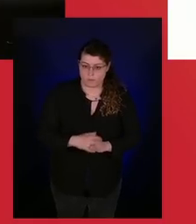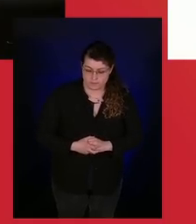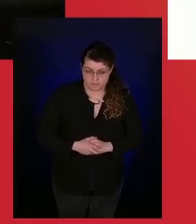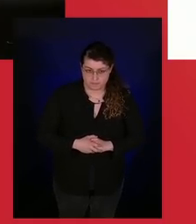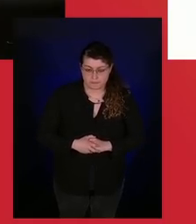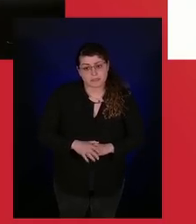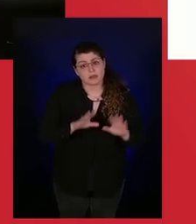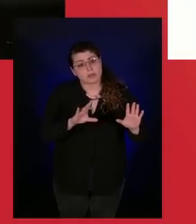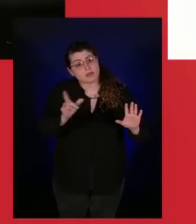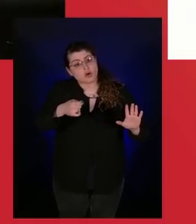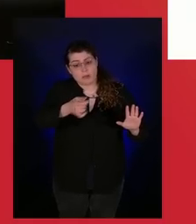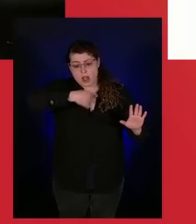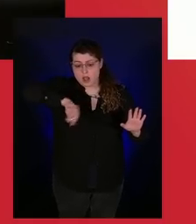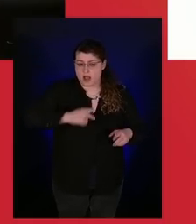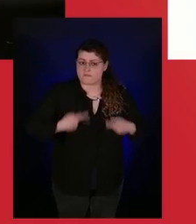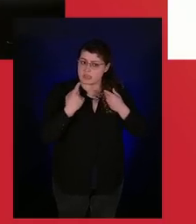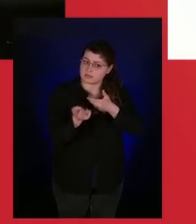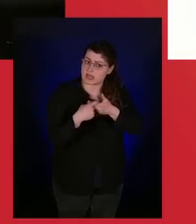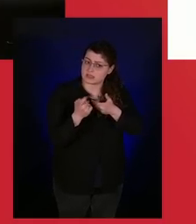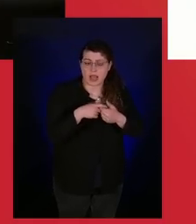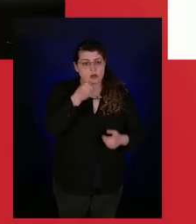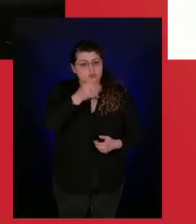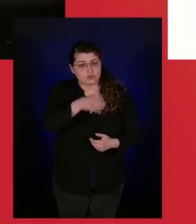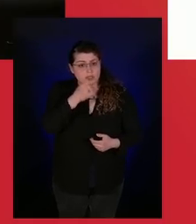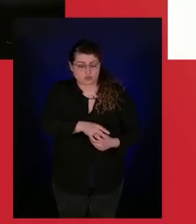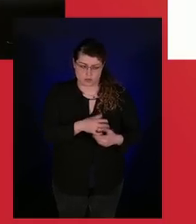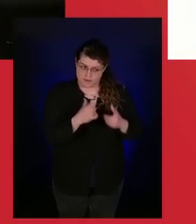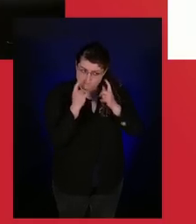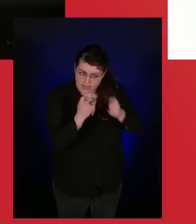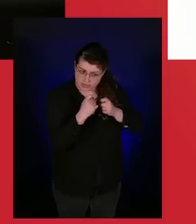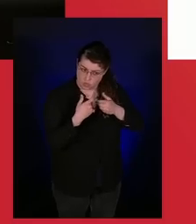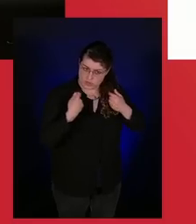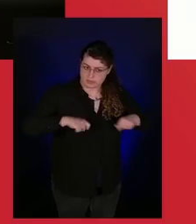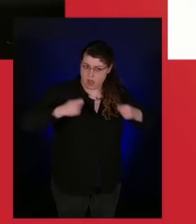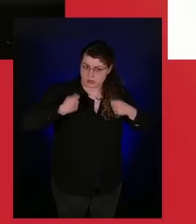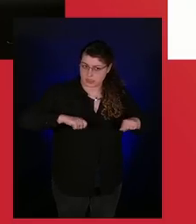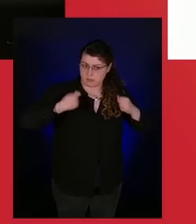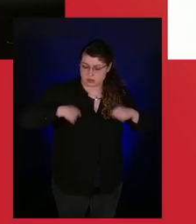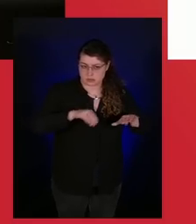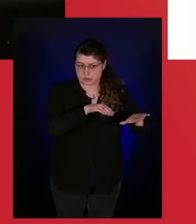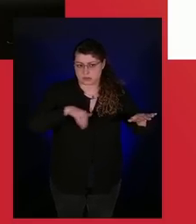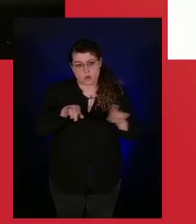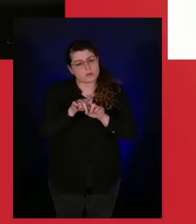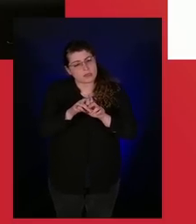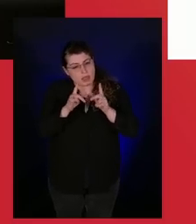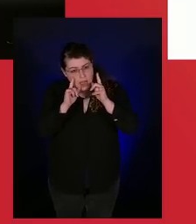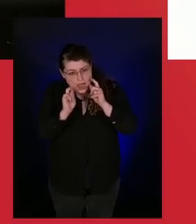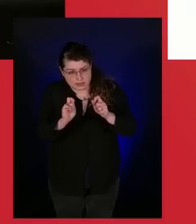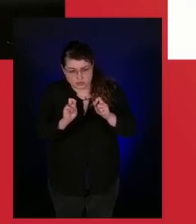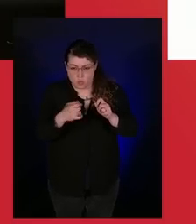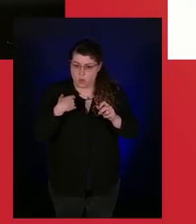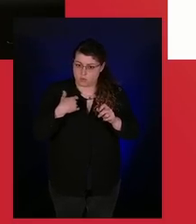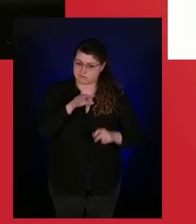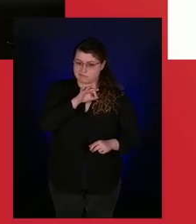S'il est normal dans notre vie syndicale quotidienne de se soucier de nos dépenses, il est surtout nécessaire de s'attarder sur nos